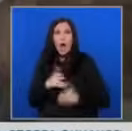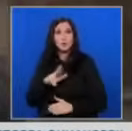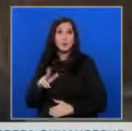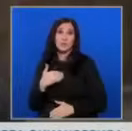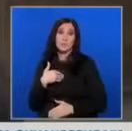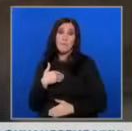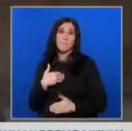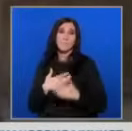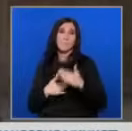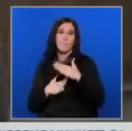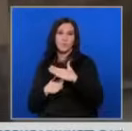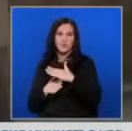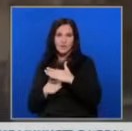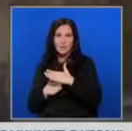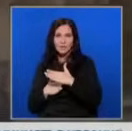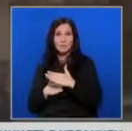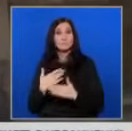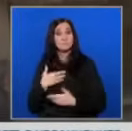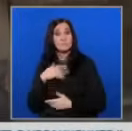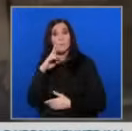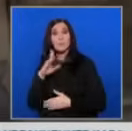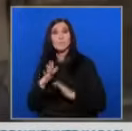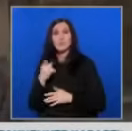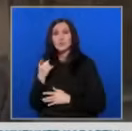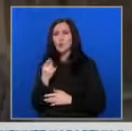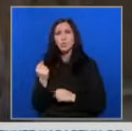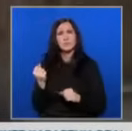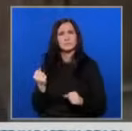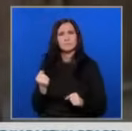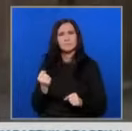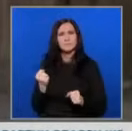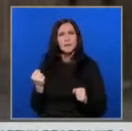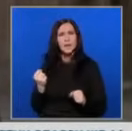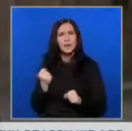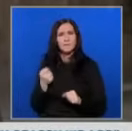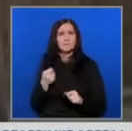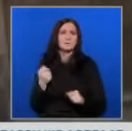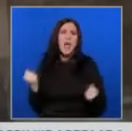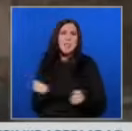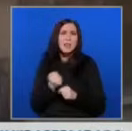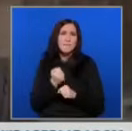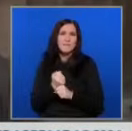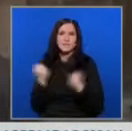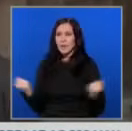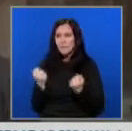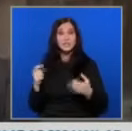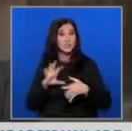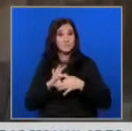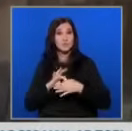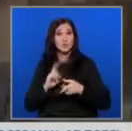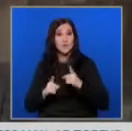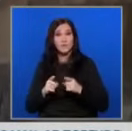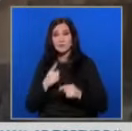почивка, за брат ми, понеже той се занимава с гимнастика, свързано е с тренировките му. И